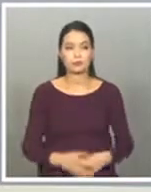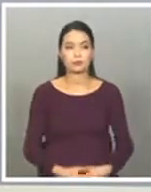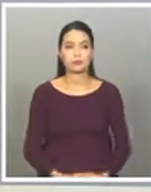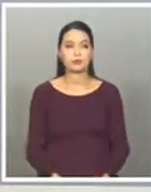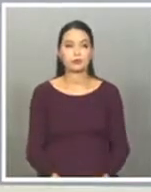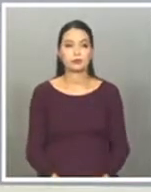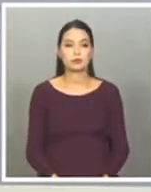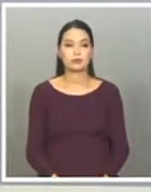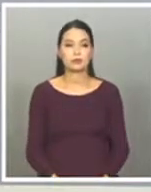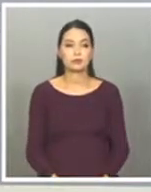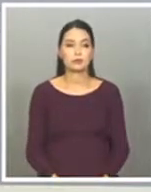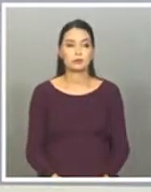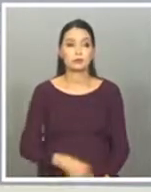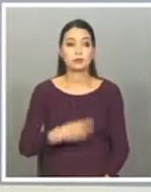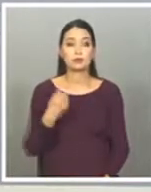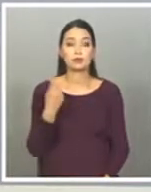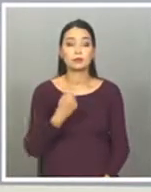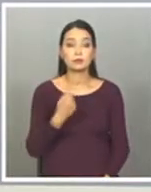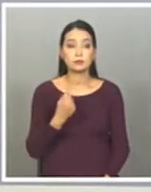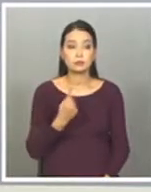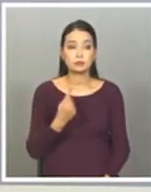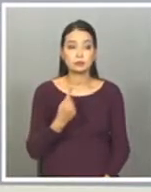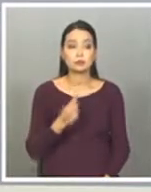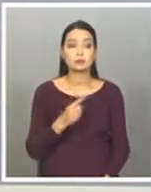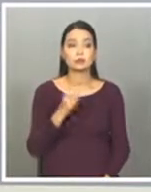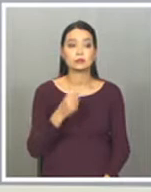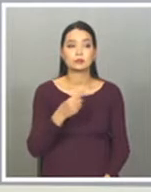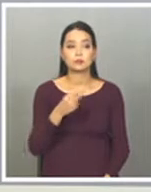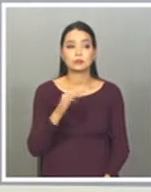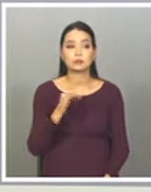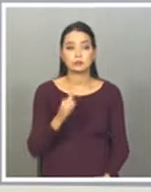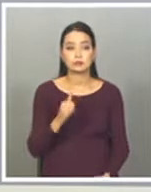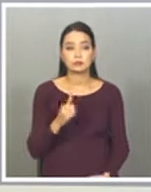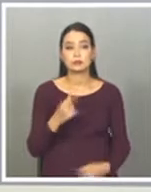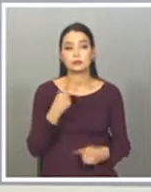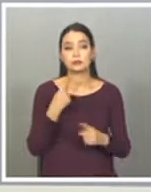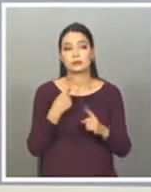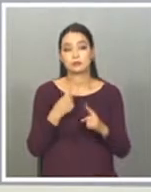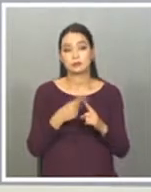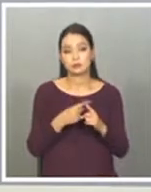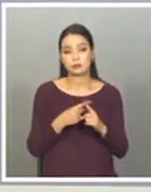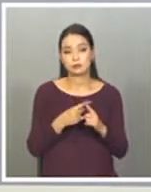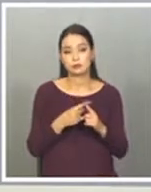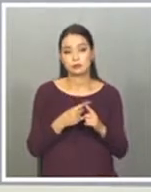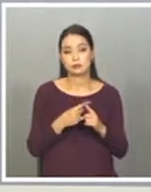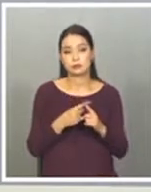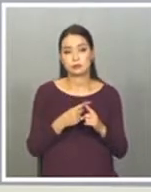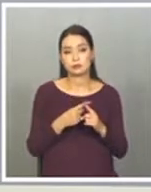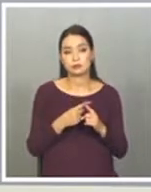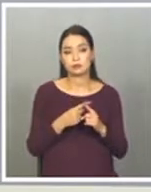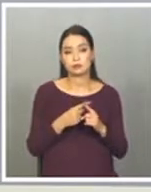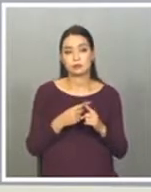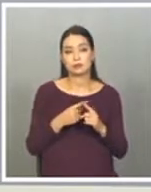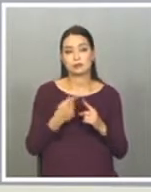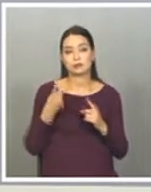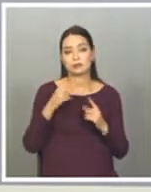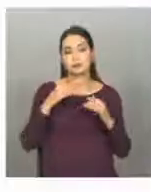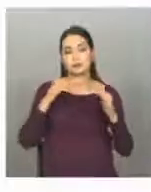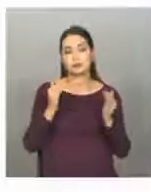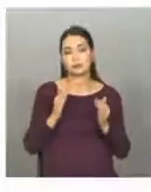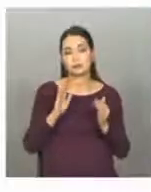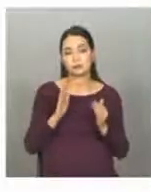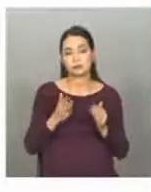аударайық. Біріншісі, x азайтылған y өрнегін 2 жақшаға жіктейміз. Оны қалай